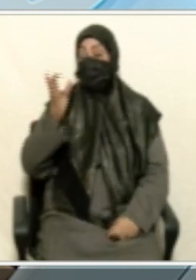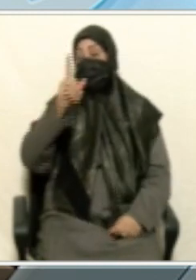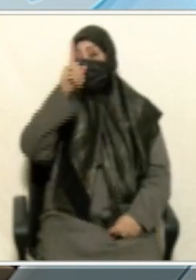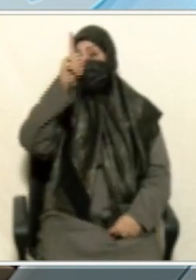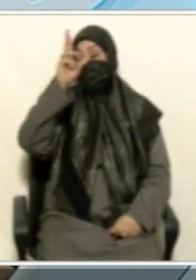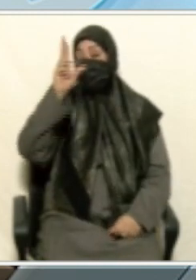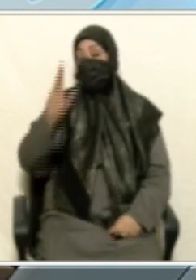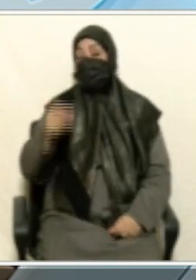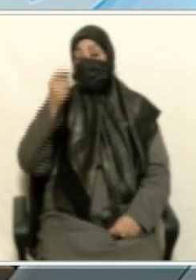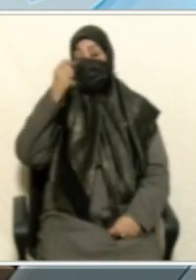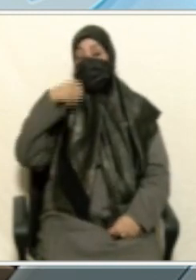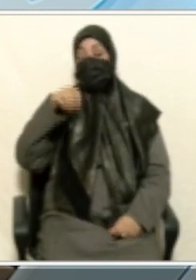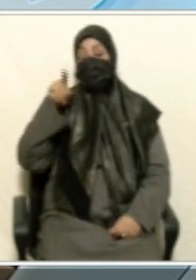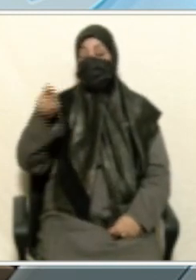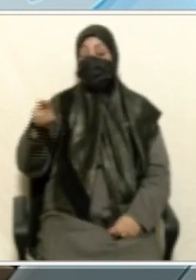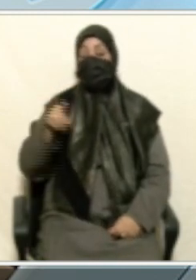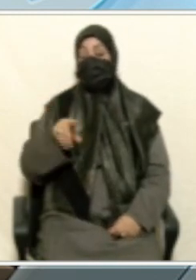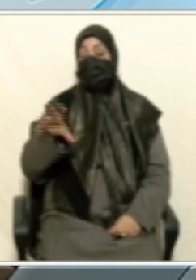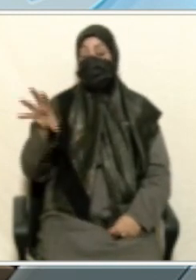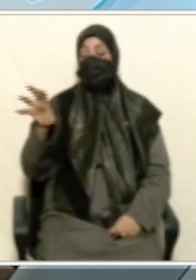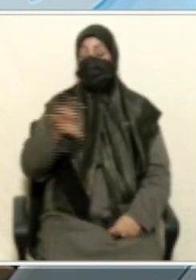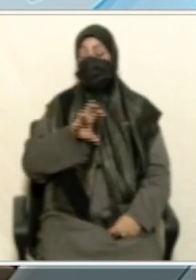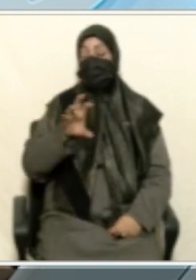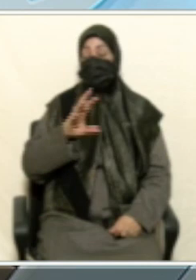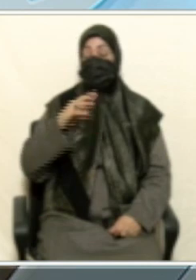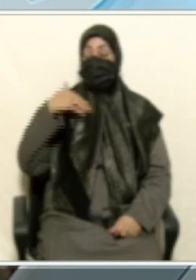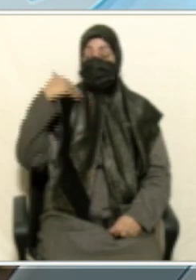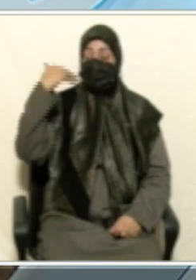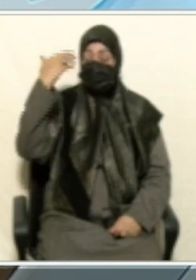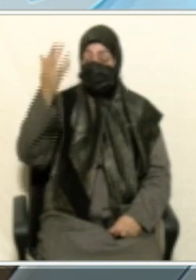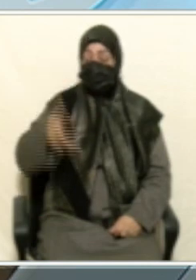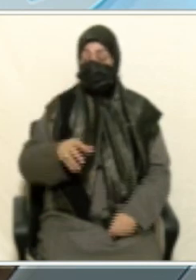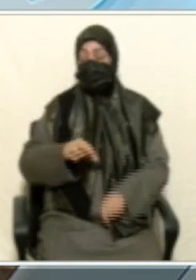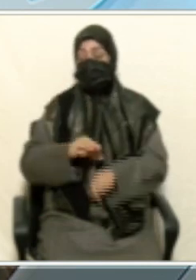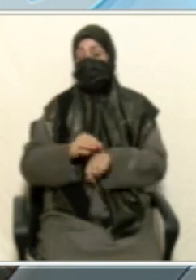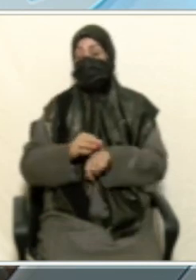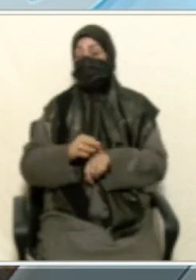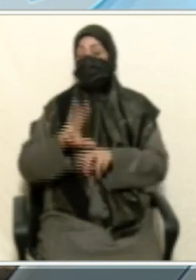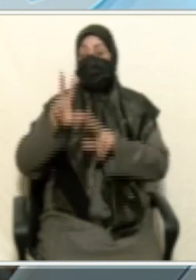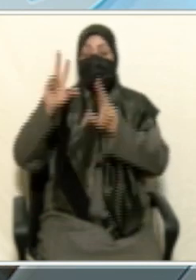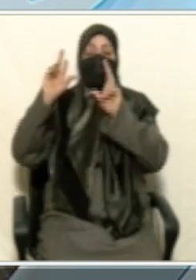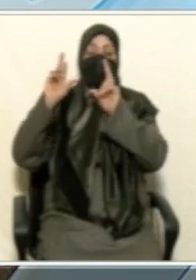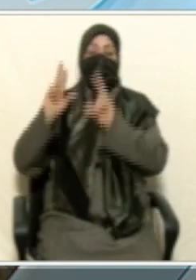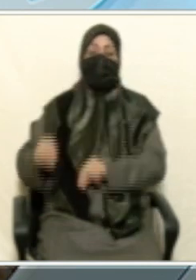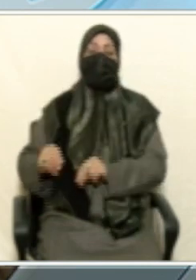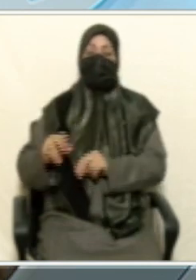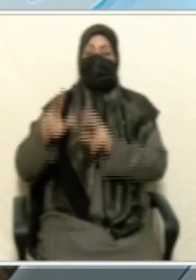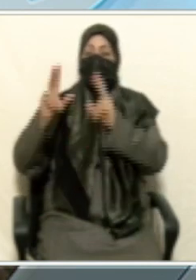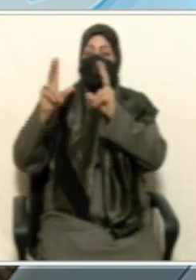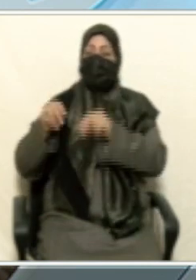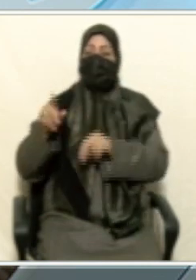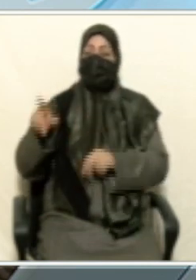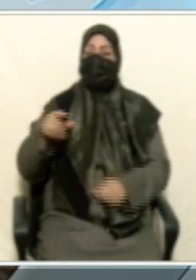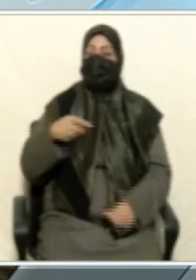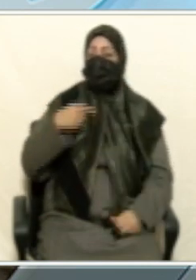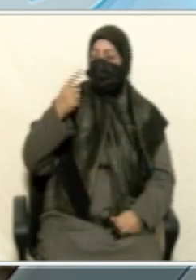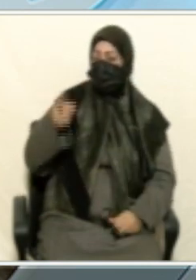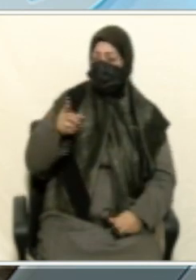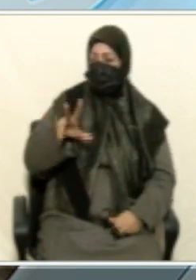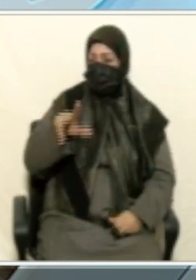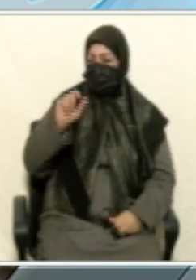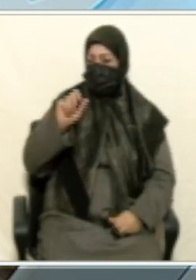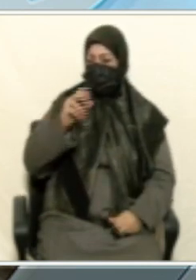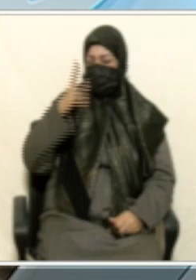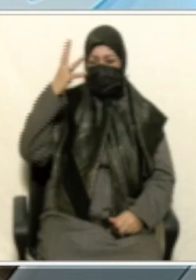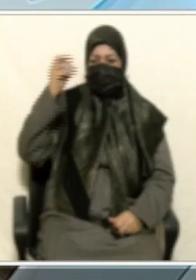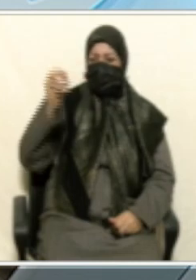التهمة حياة إنسان كاملة. يعني المسألة ماشي يوم ولا يومين ولا ليلة ولا ليلتين ولا شهر ولا شهرين ولا عام ولا